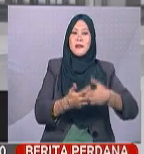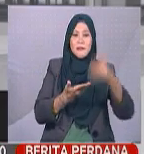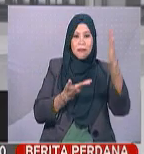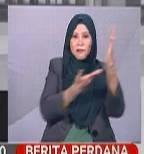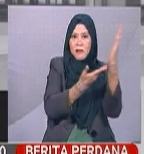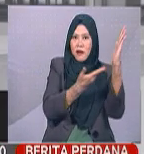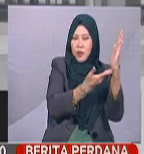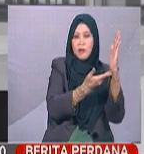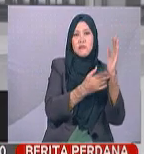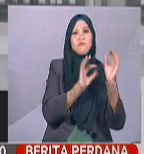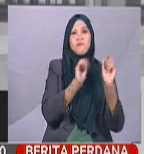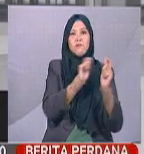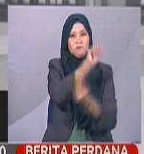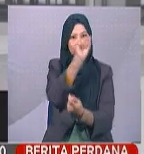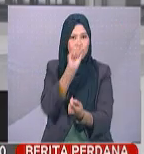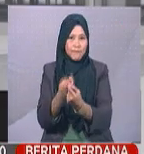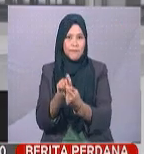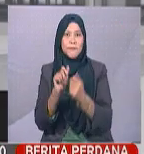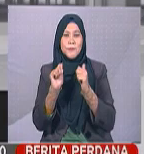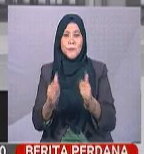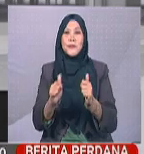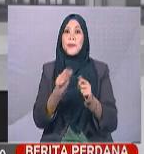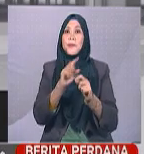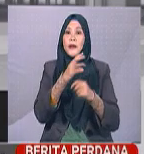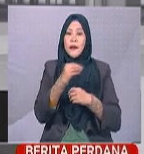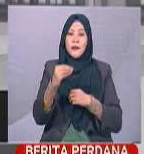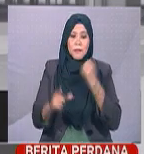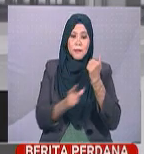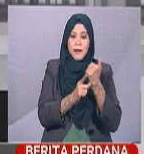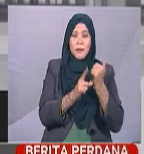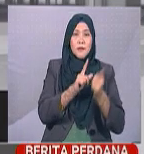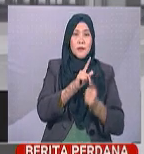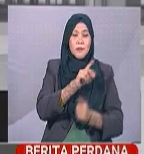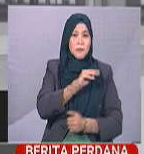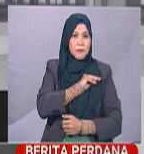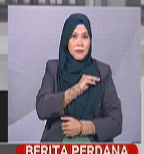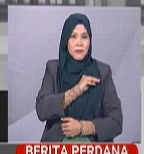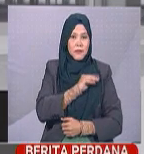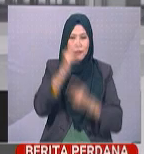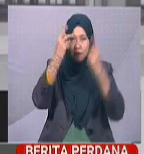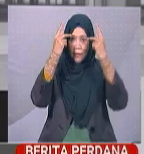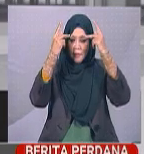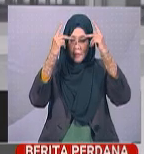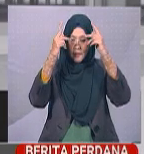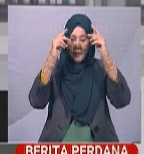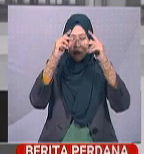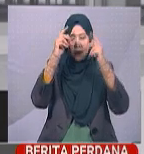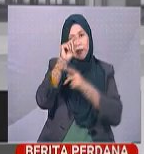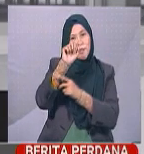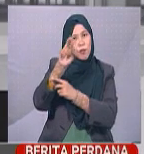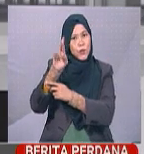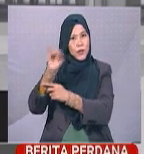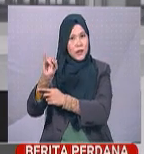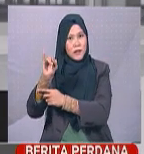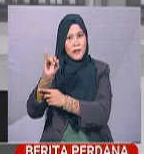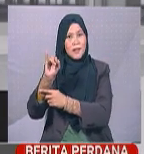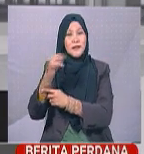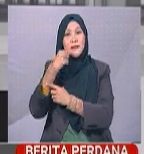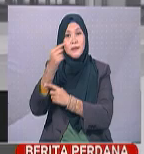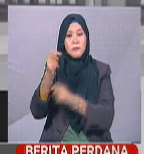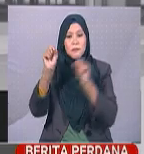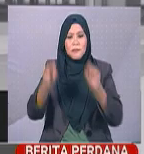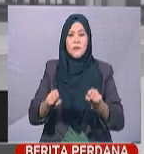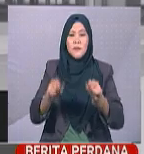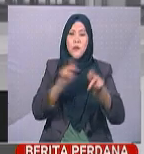satu tindakan tepat menurut timbalan menteri di jabatan Perdana Menteri atau Tantri Joseph crop langkah itu membolehkan